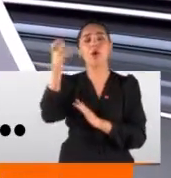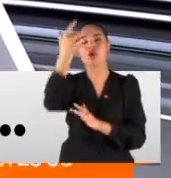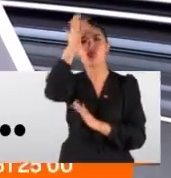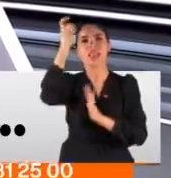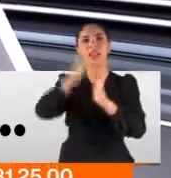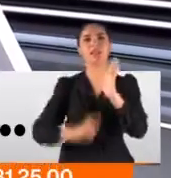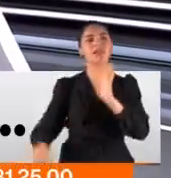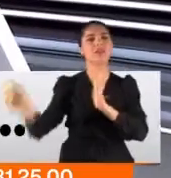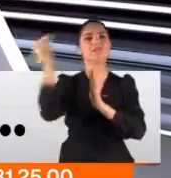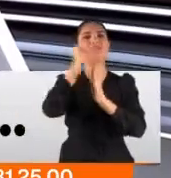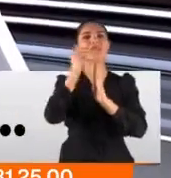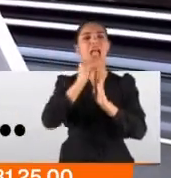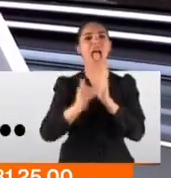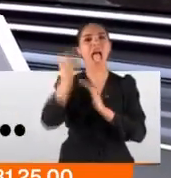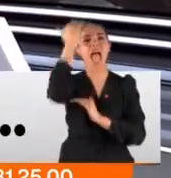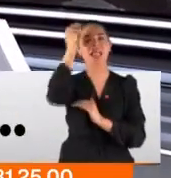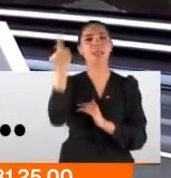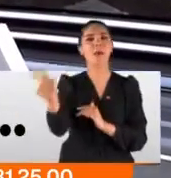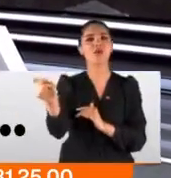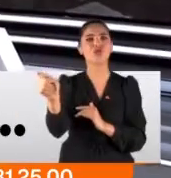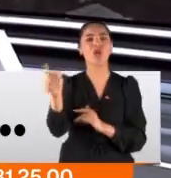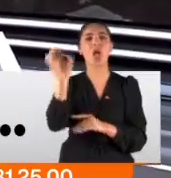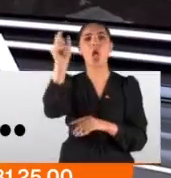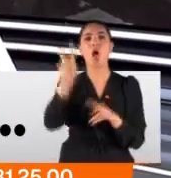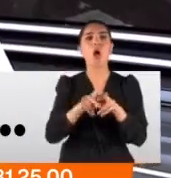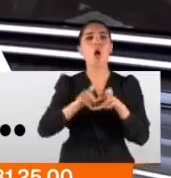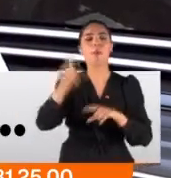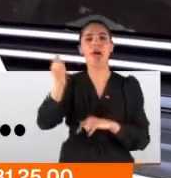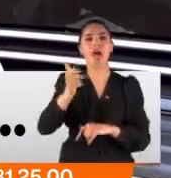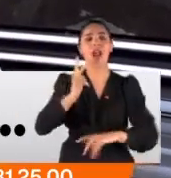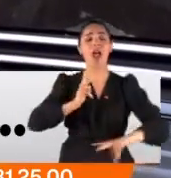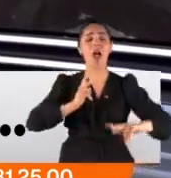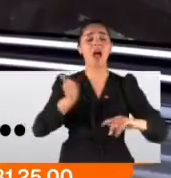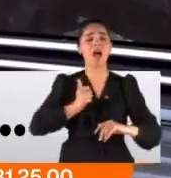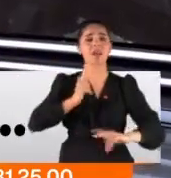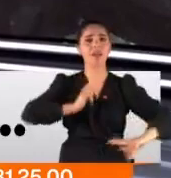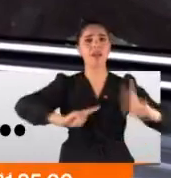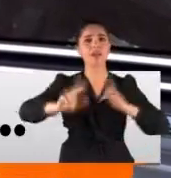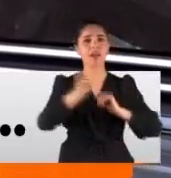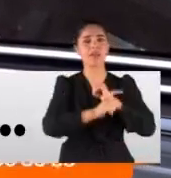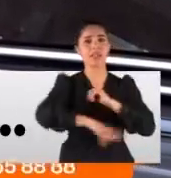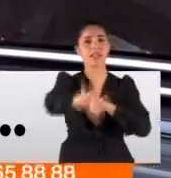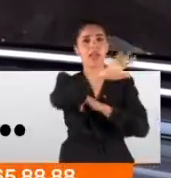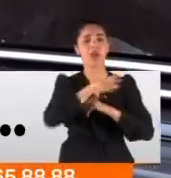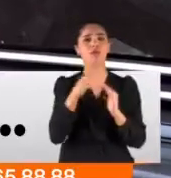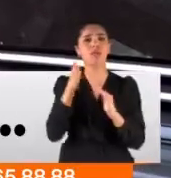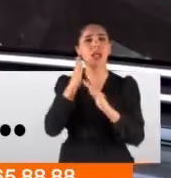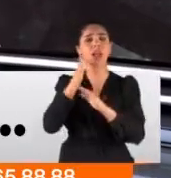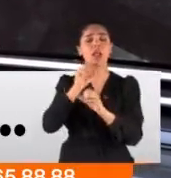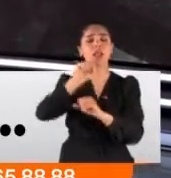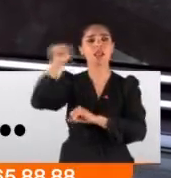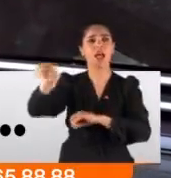listesinde en yukarıya yazıldı. Ömer Halis Demir, asker üniformalı teröristler harekete geçtiğinde Özel